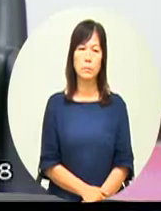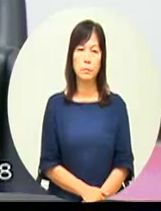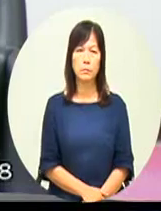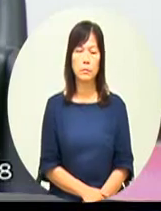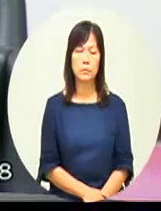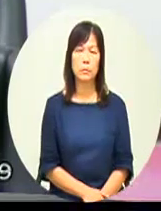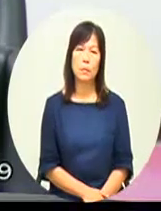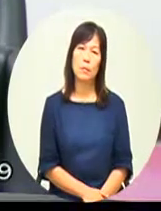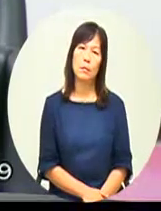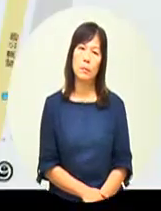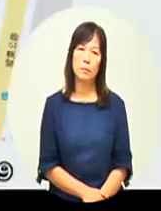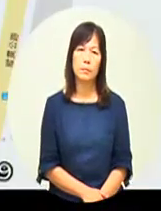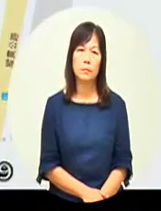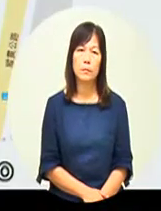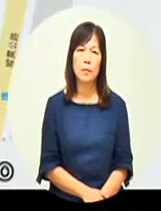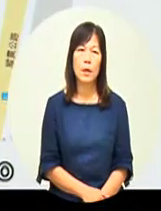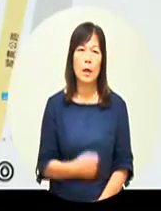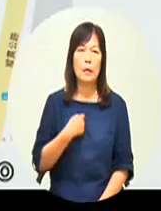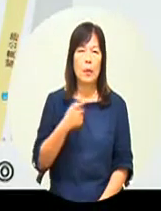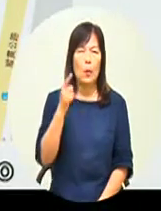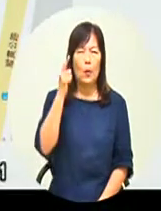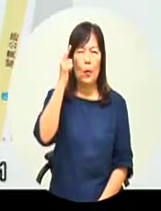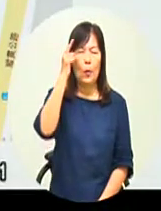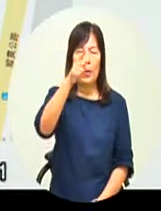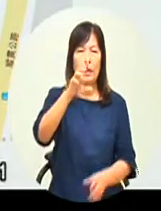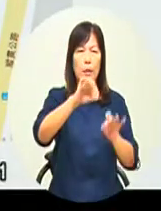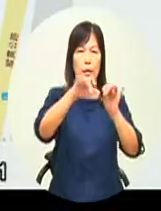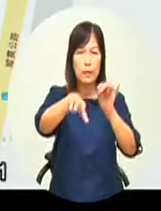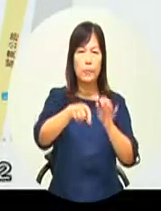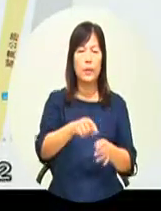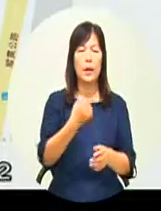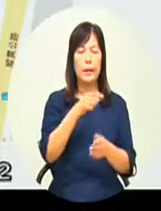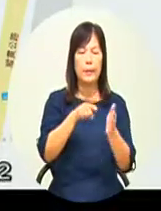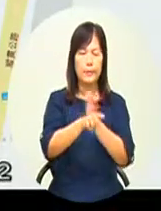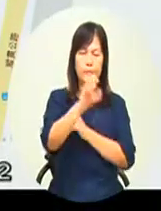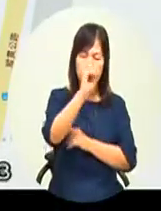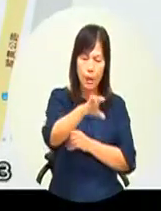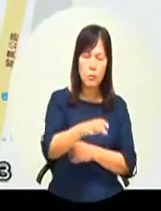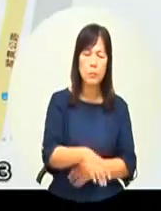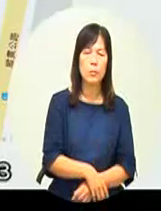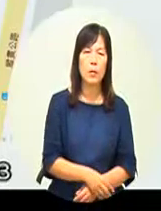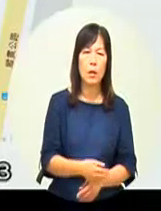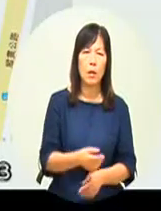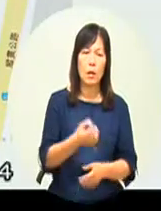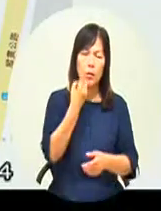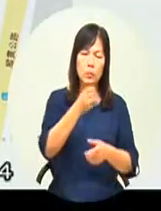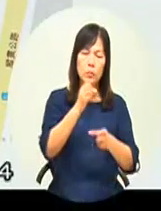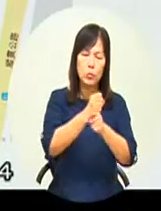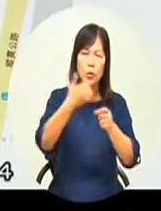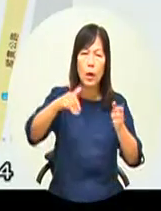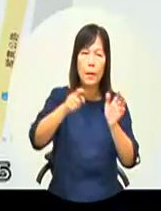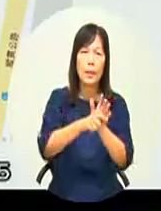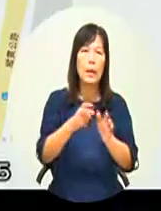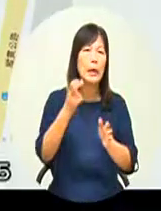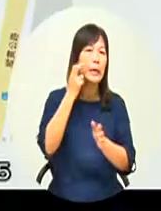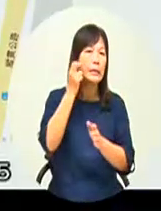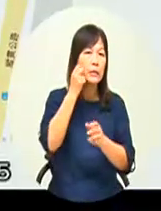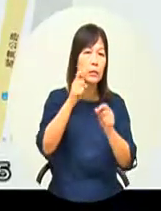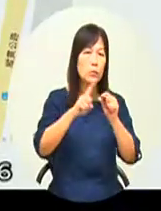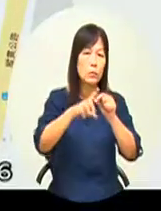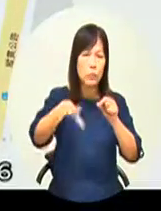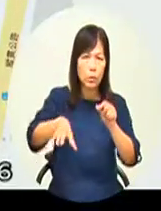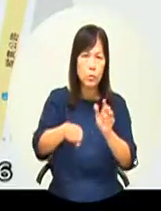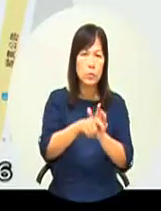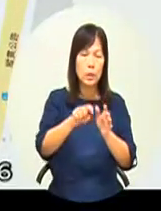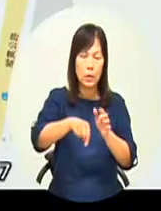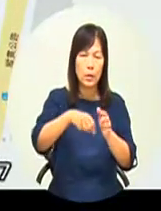好，这个是比较偏僻的一个地方，但是一再的反应都还没有去做，就是在金属中心的这个